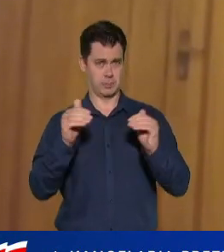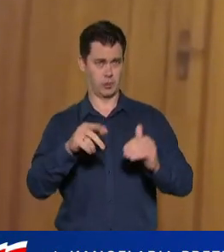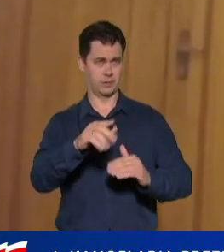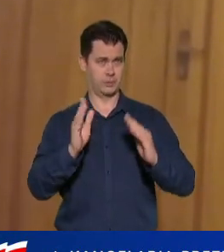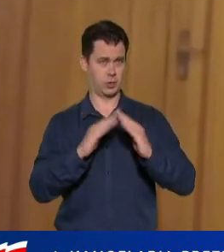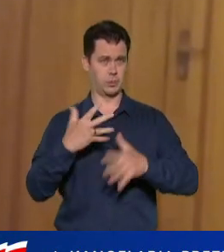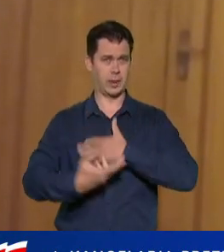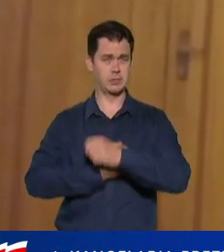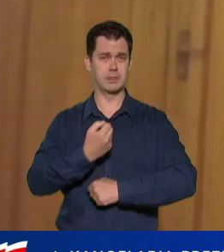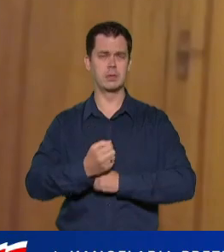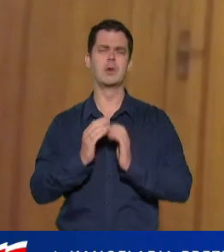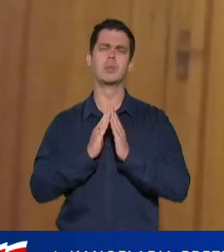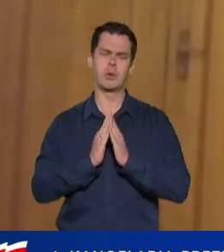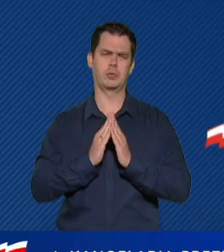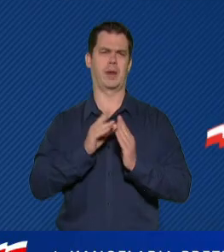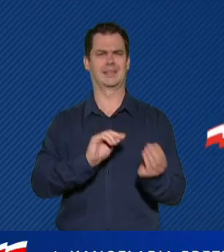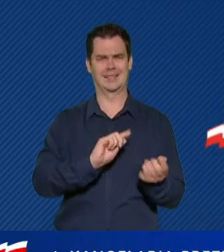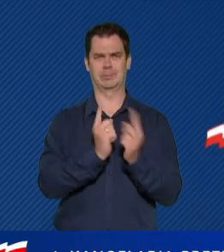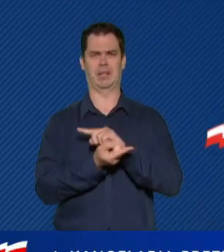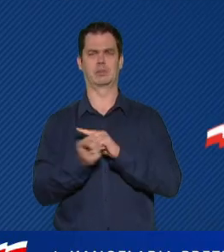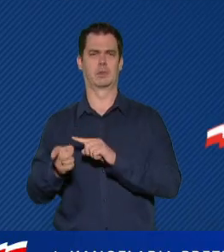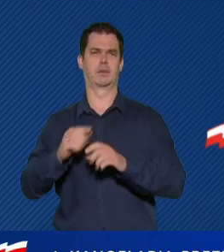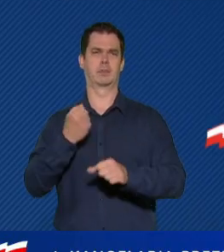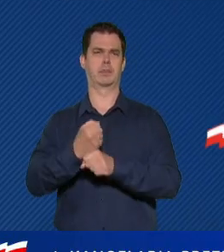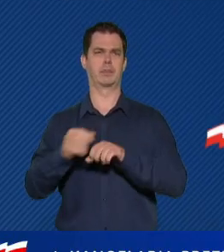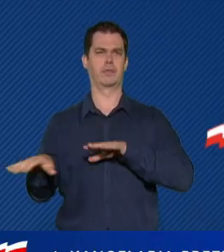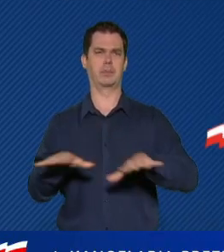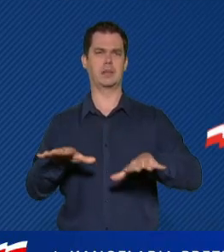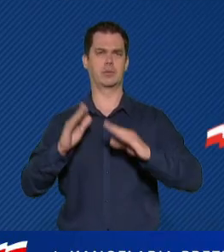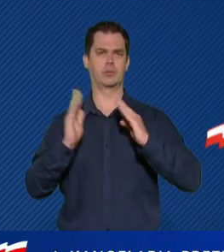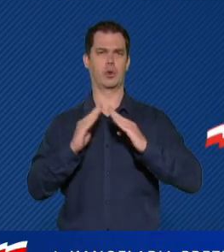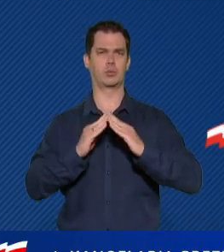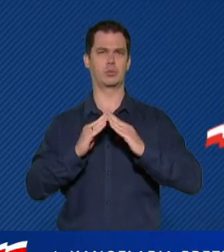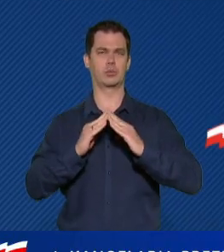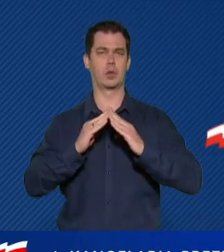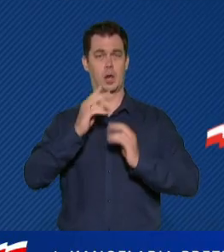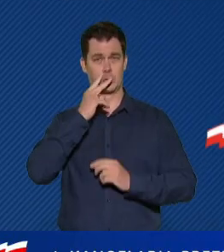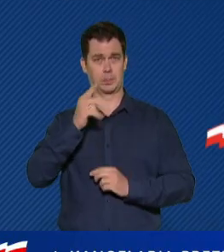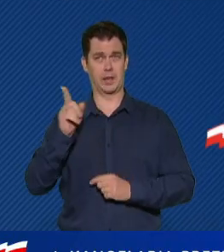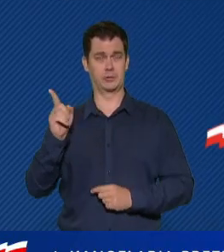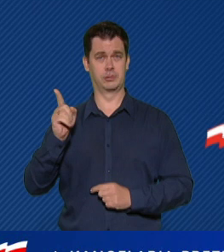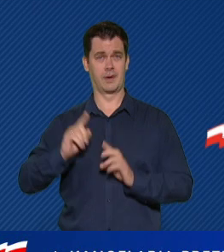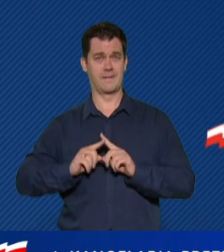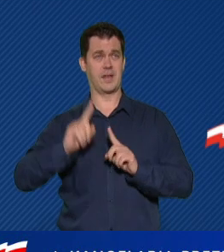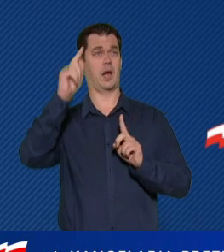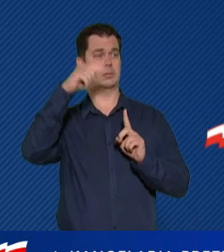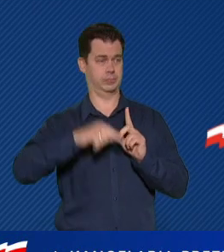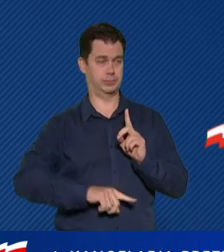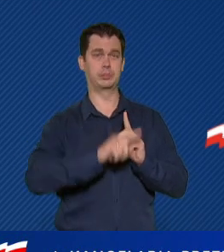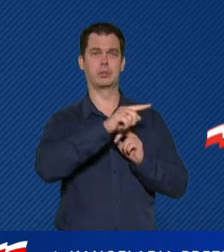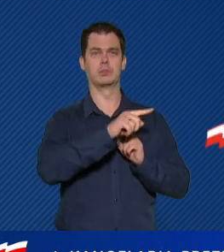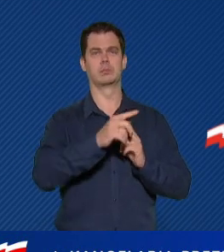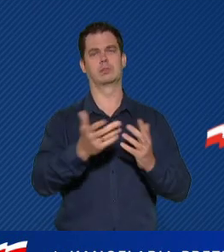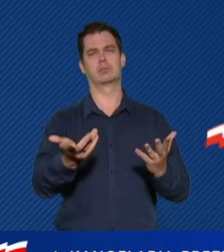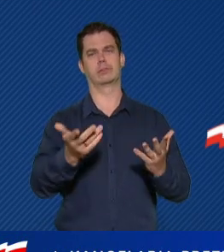zdalnie, niech pracuje zdalnie. Widzicie państwo teraz pewien wykres. Ten wykres praktycznie wszystko